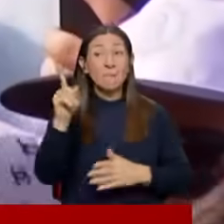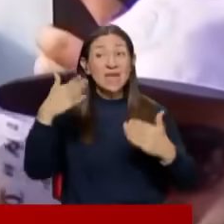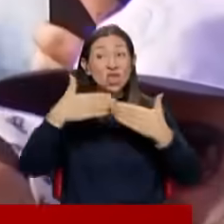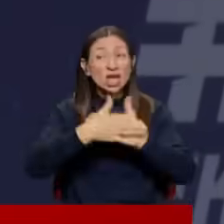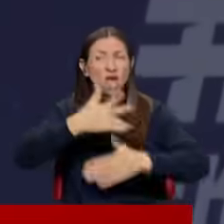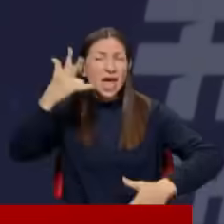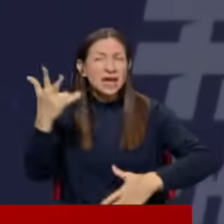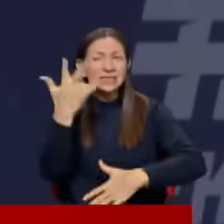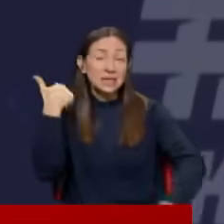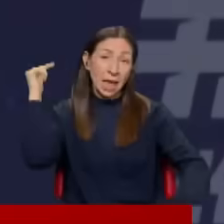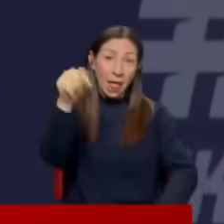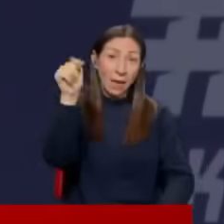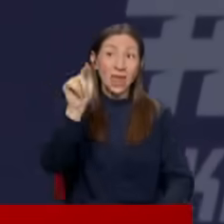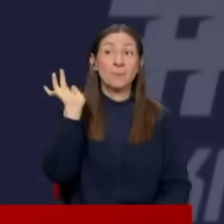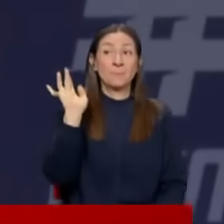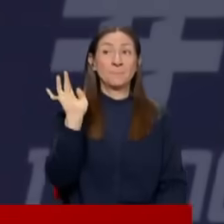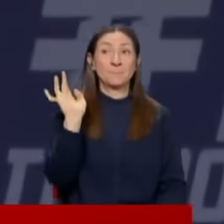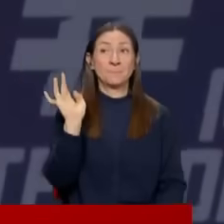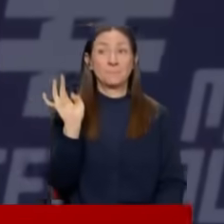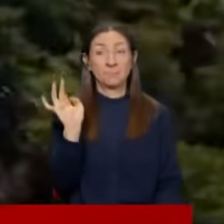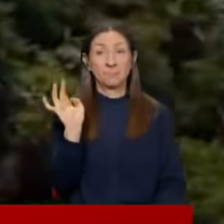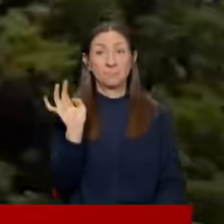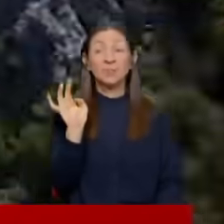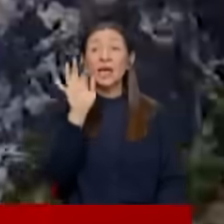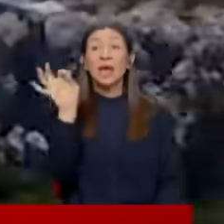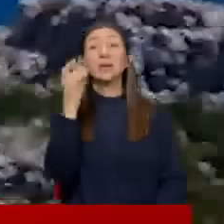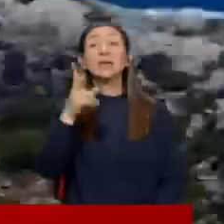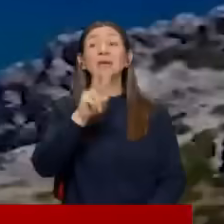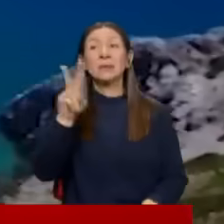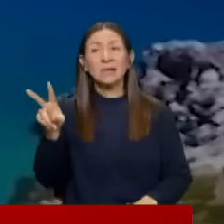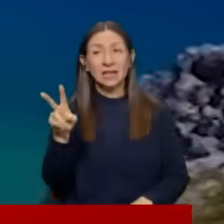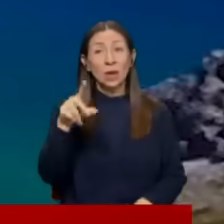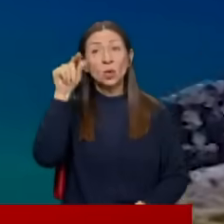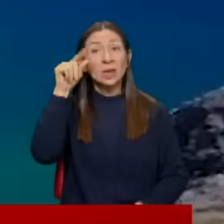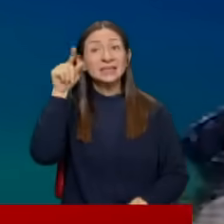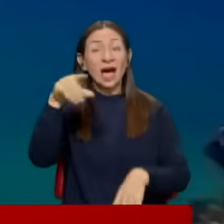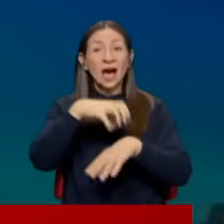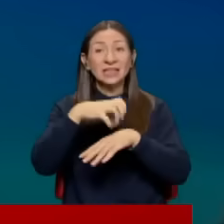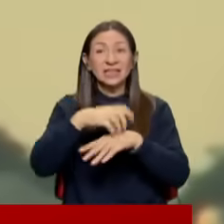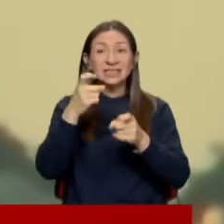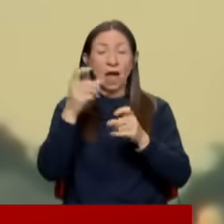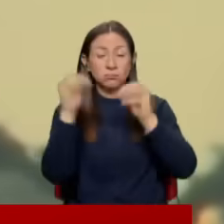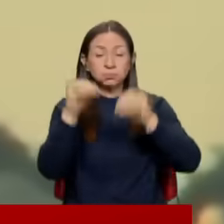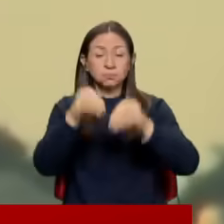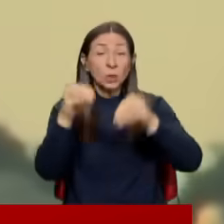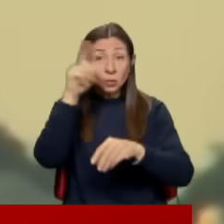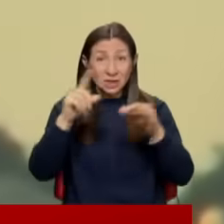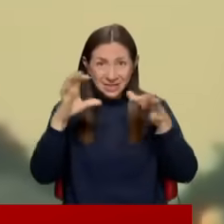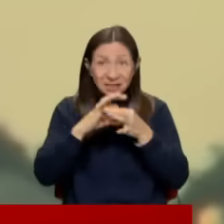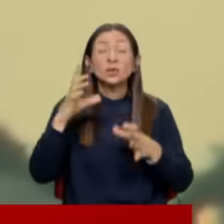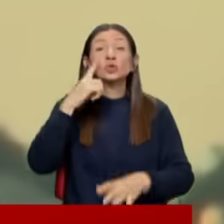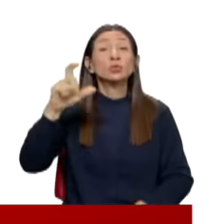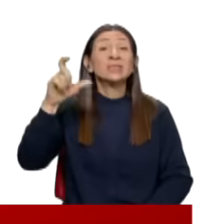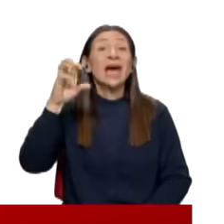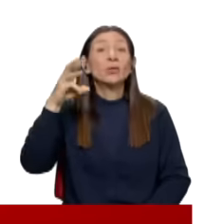gece ansızın gelebiliriz. Eylül 2022'de Yunanistan'ın adaları silahlandırmasıyla ilgili